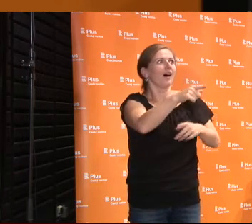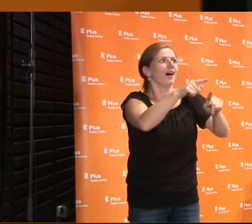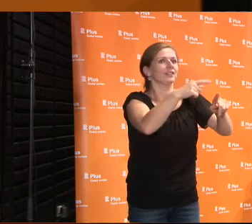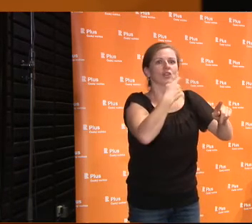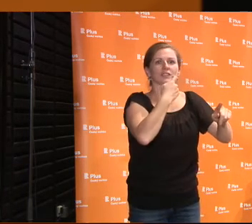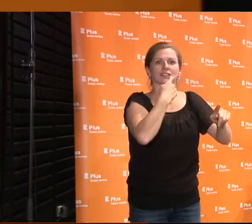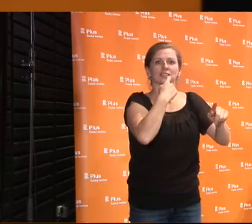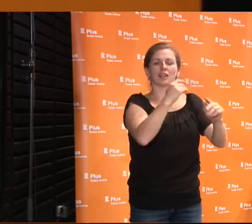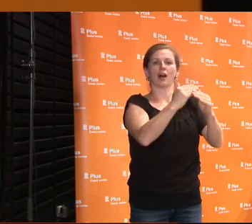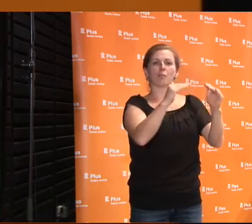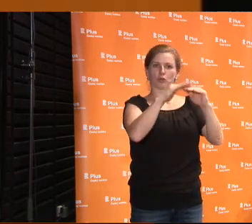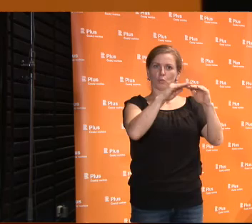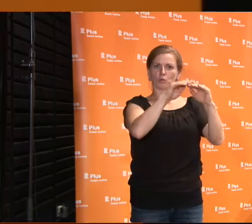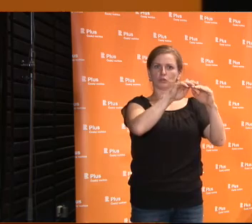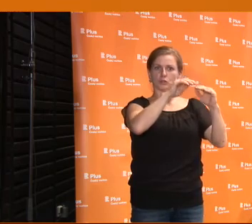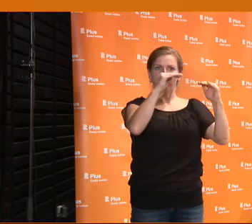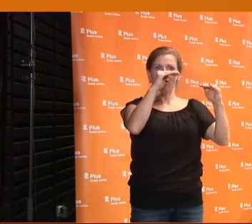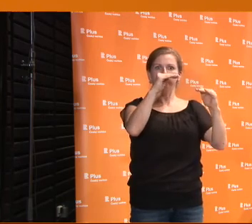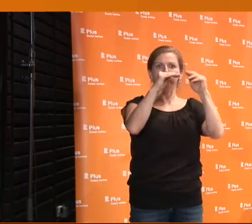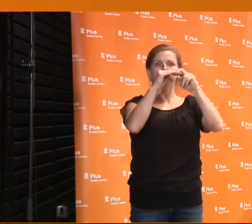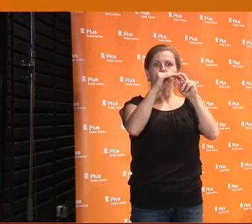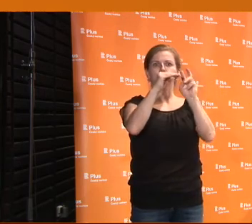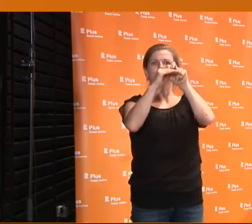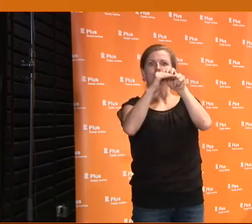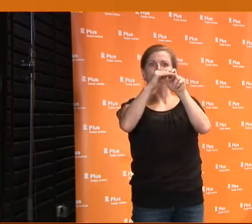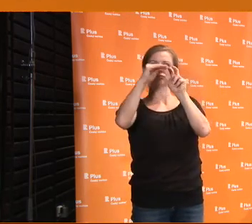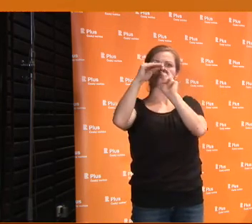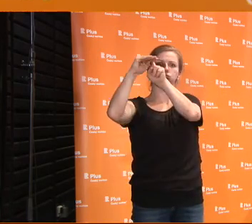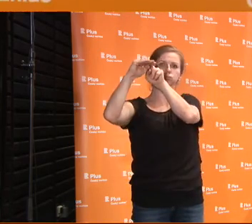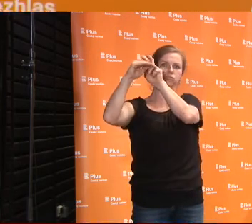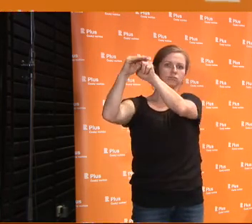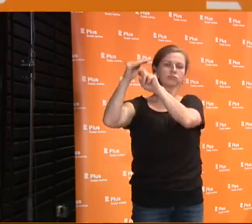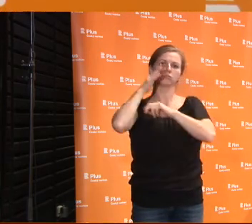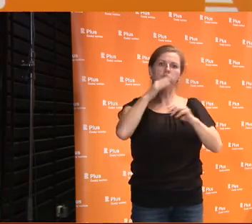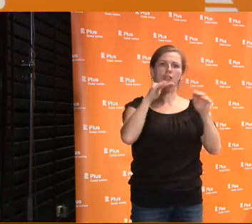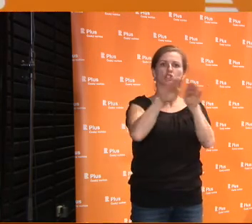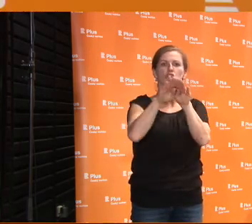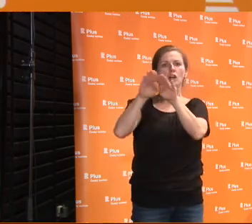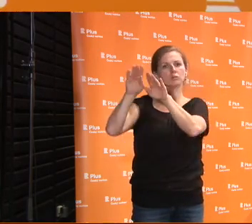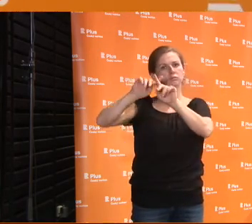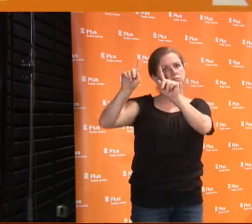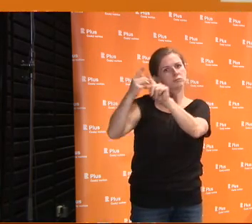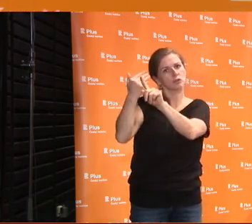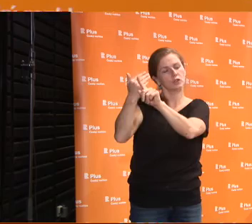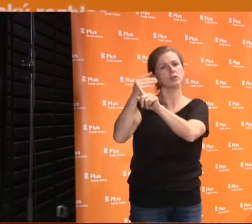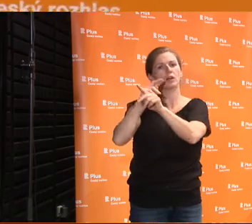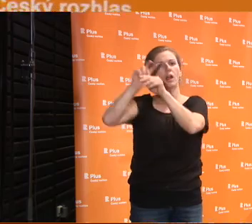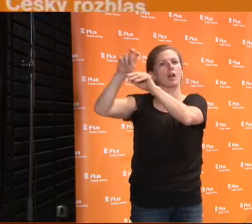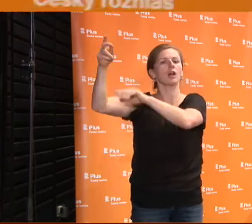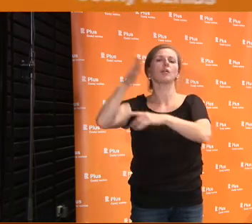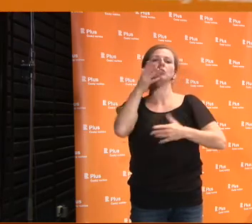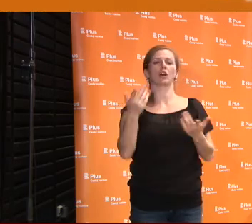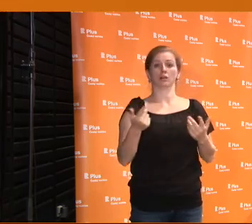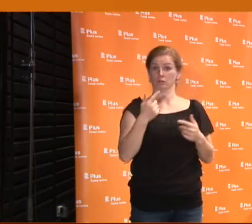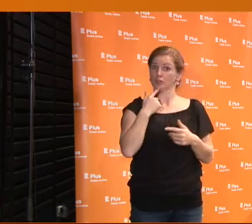posunou i z třídy do třídy. Bohumil Kartusi, může to takto fungovat v praxi? Není to v uvozovkách pěkná teorie, ale daří se nám to naplňovat v